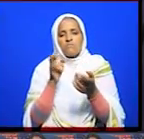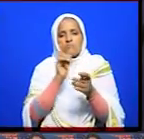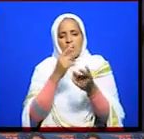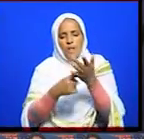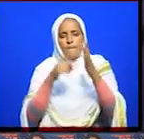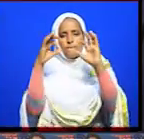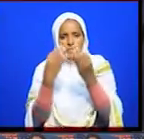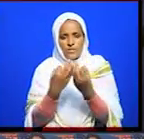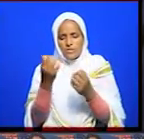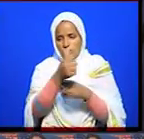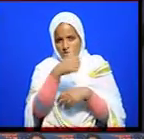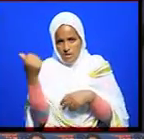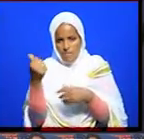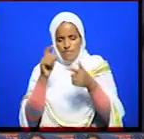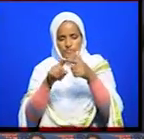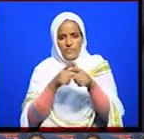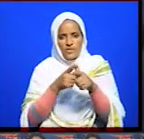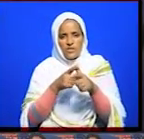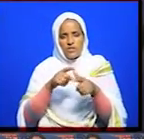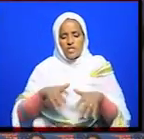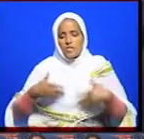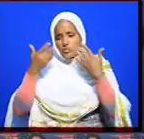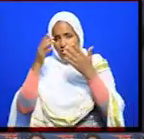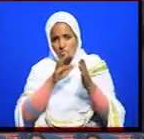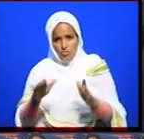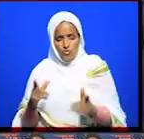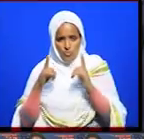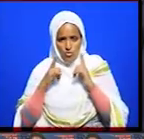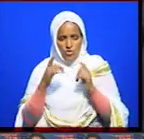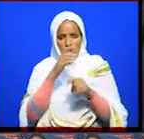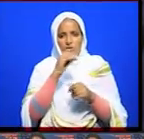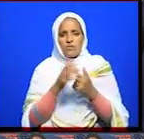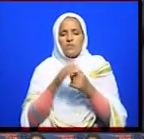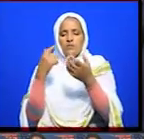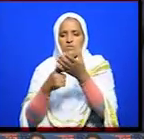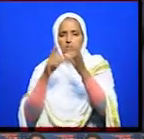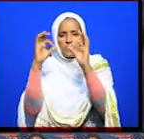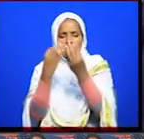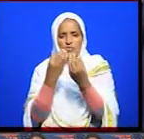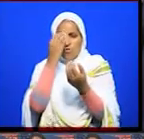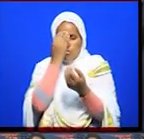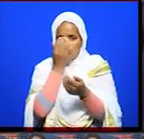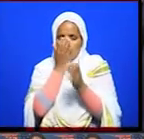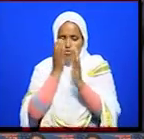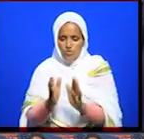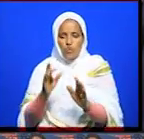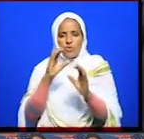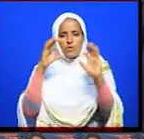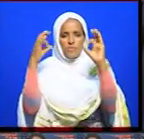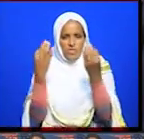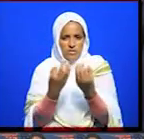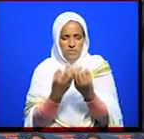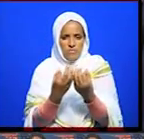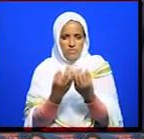እንደው ይሄ ቤተሰብ ሌላም እንግዲህ የነሳ ልጆች ይኖረውታል እና ያ ቤተሰብ እንደ